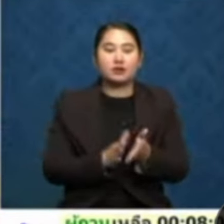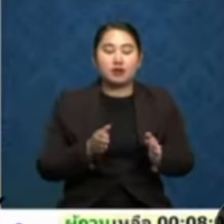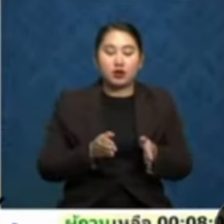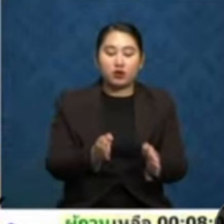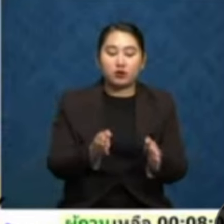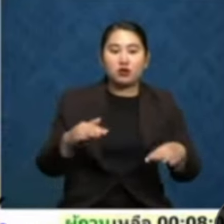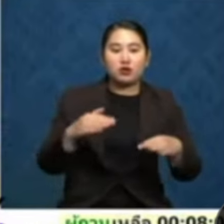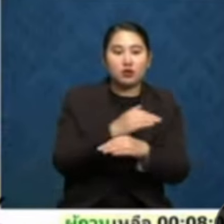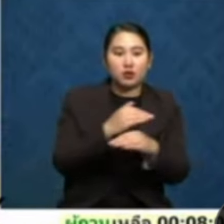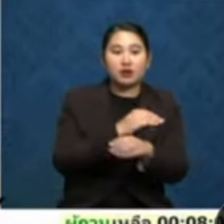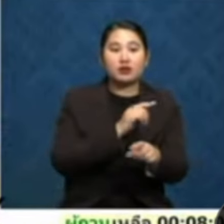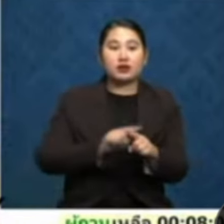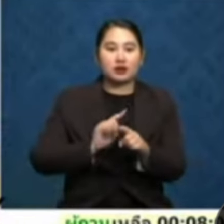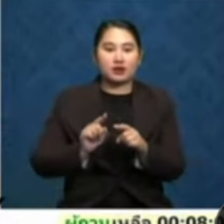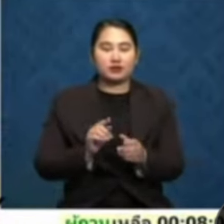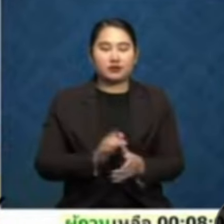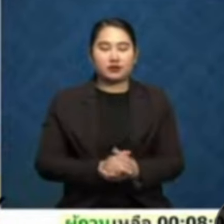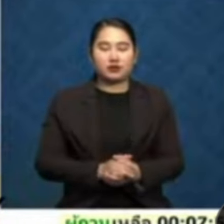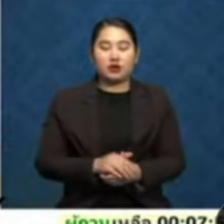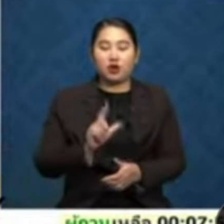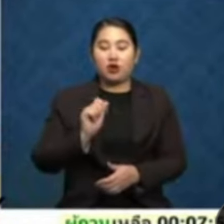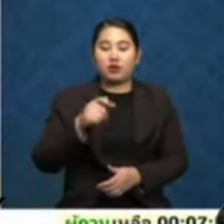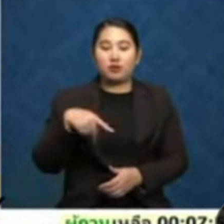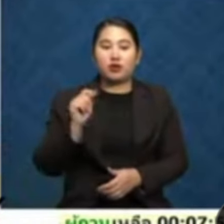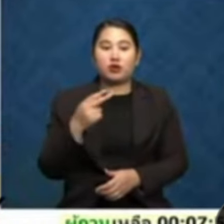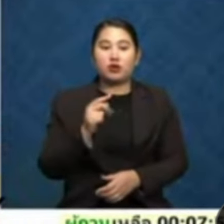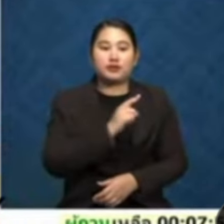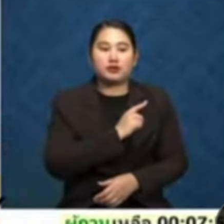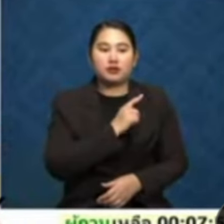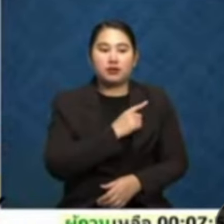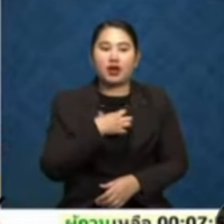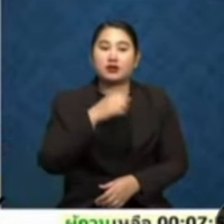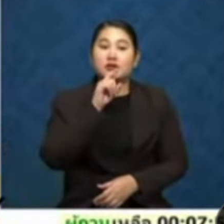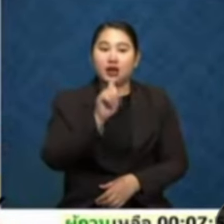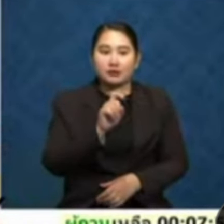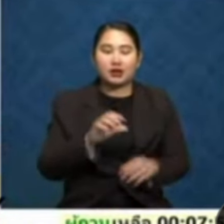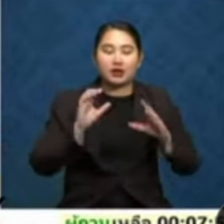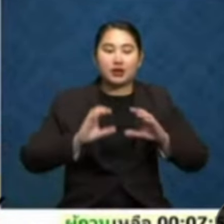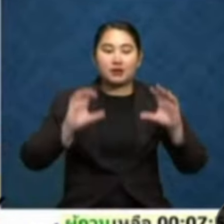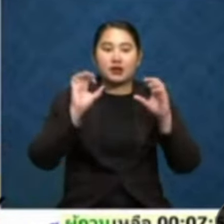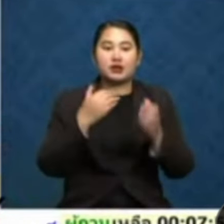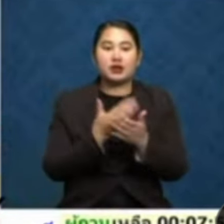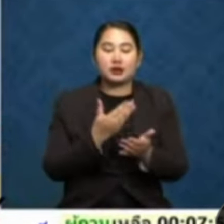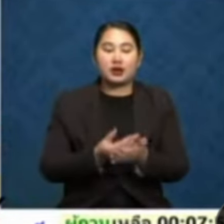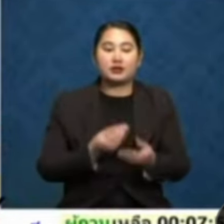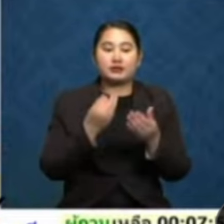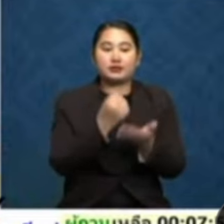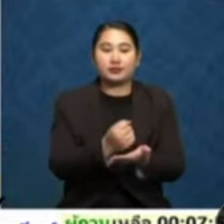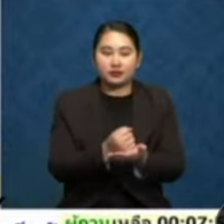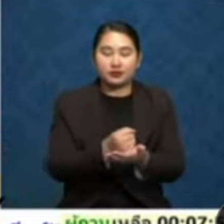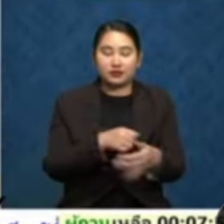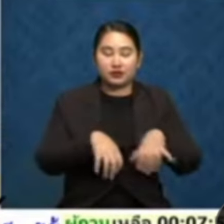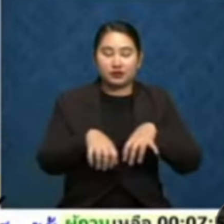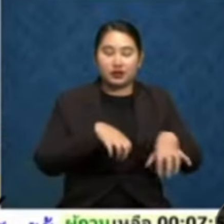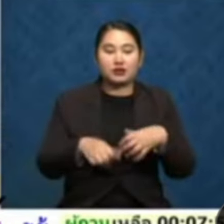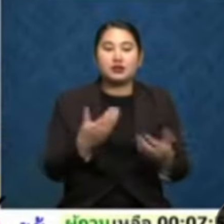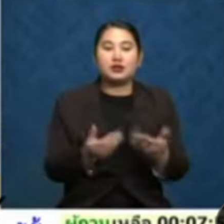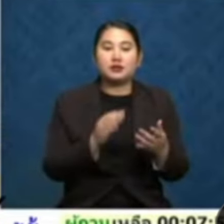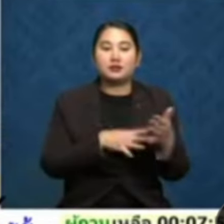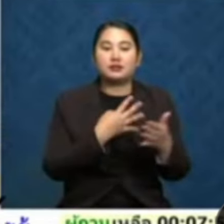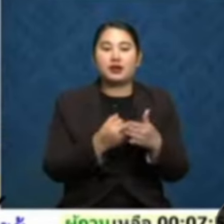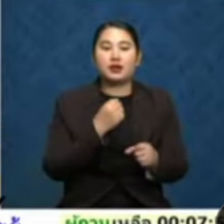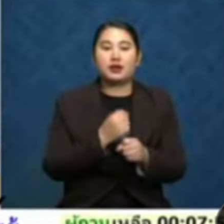หนทางในเมืองที่ท้องถิ่นเป็นผู้ดูแลก็อยากจะสอบถามท่านประธานครับว่ารัฐบาลได้จัดสรรงบประมาณนะครับหรือมีมาตรการ